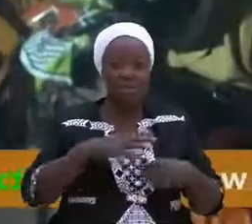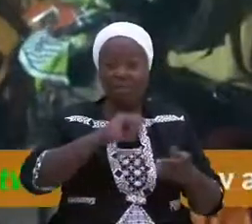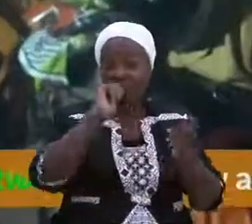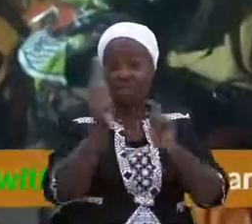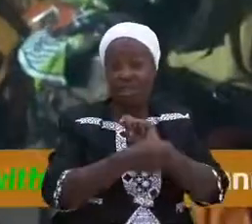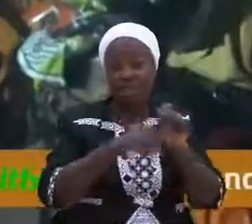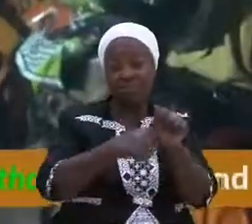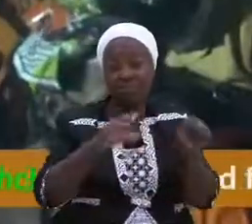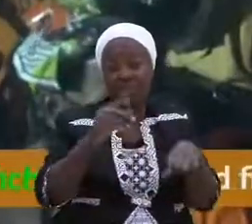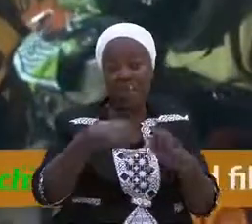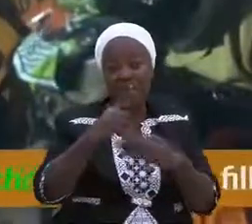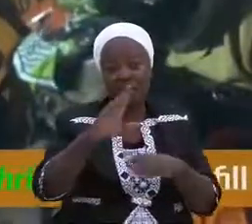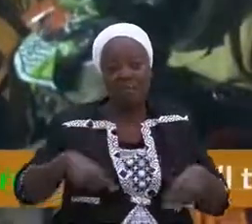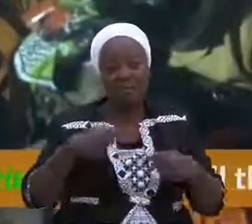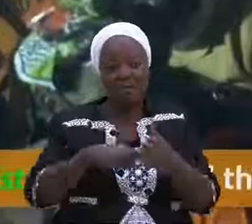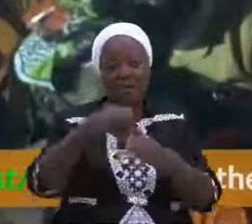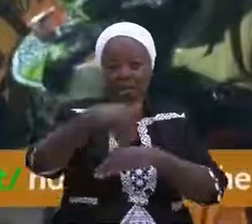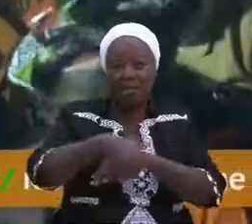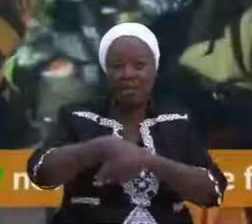Soyez dans l'esprit de prière.